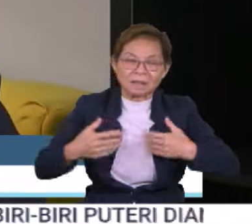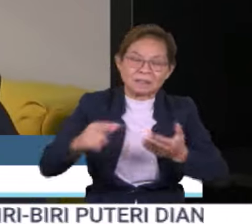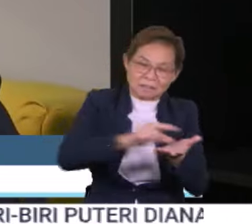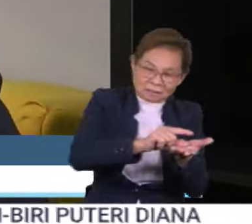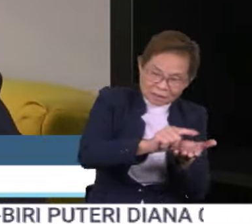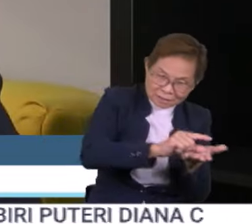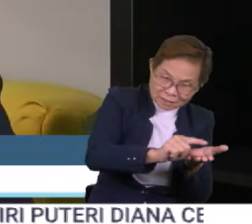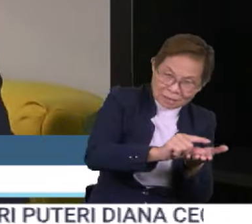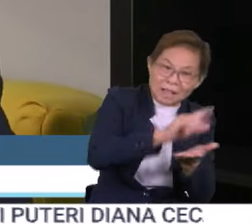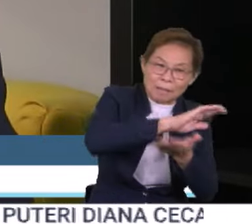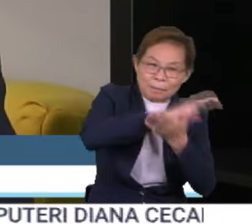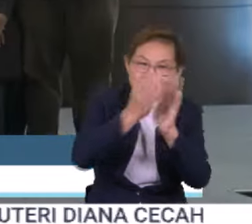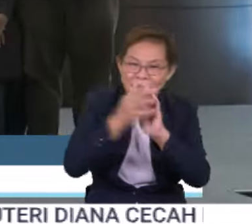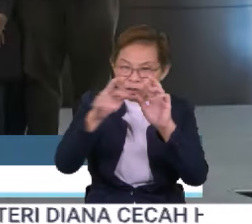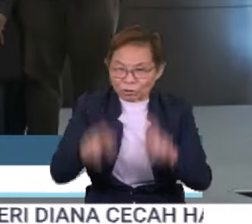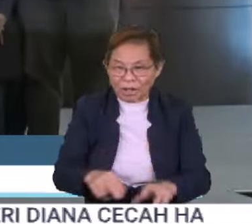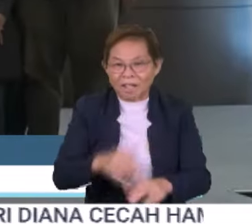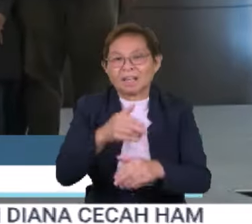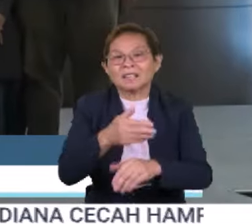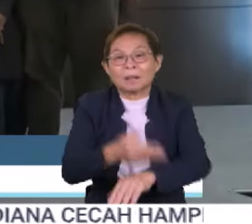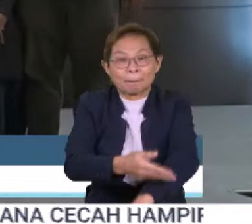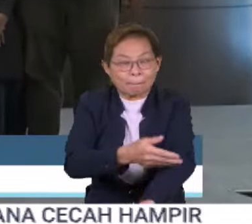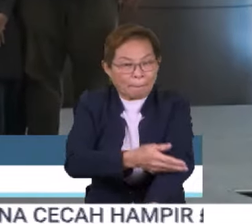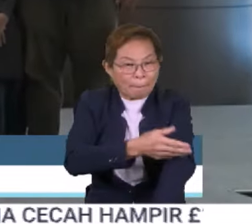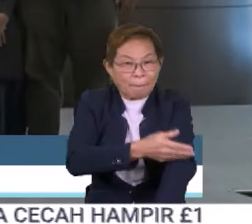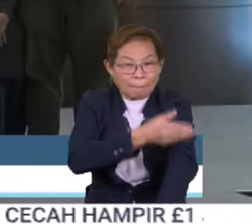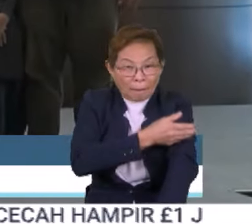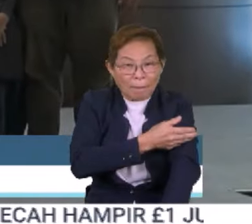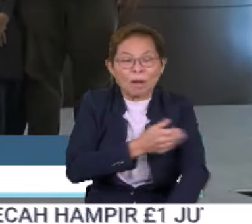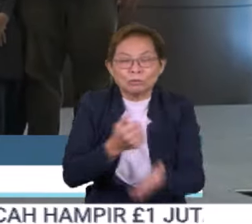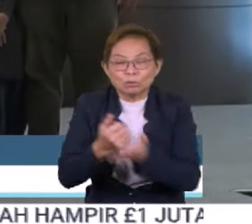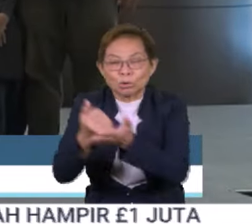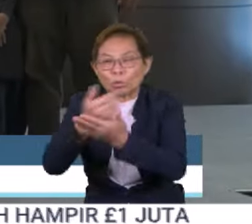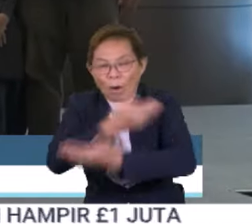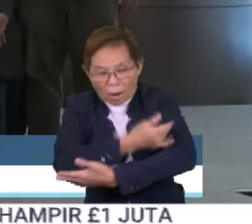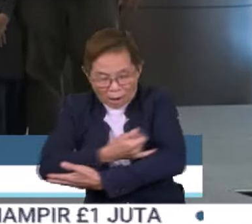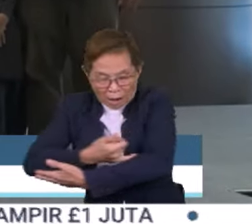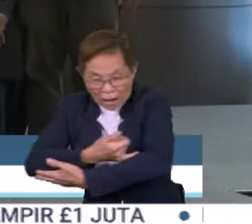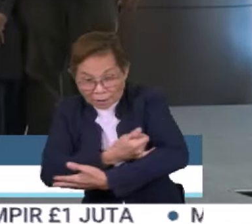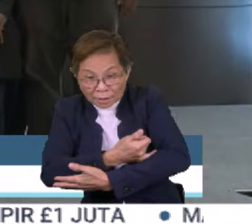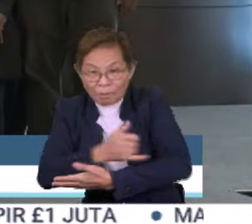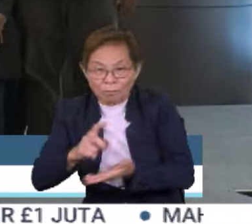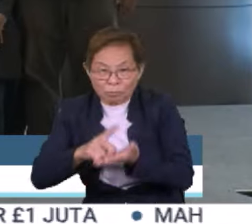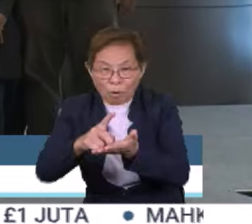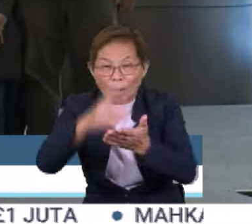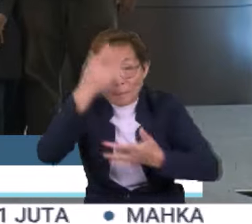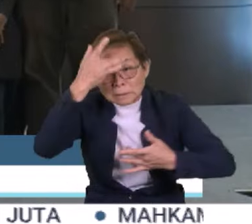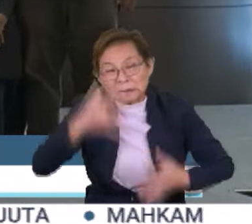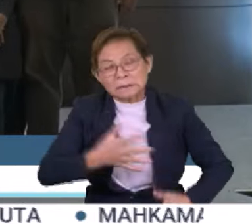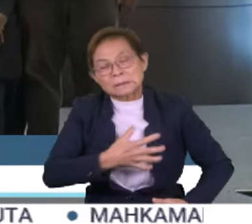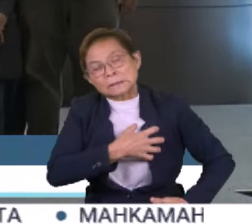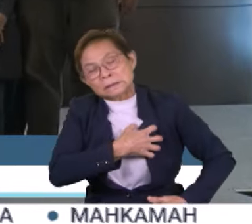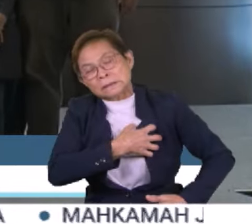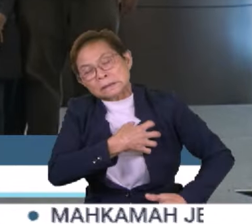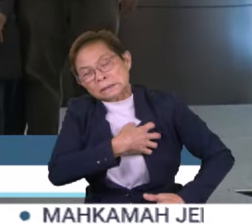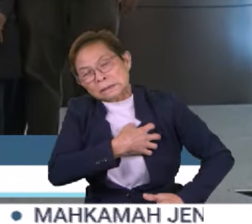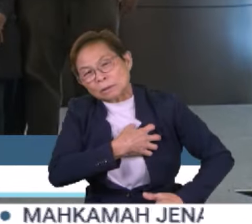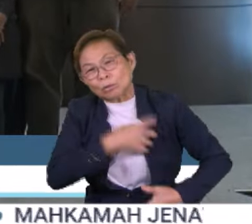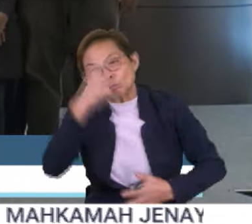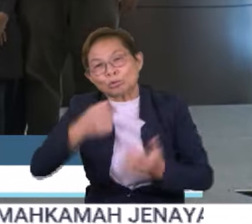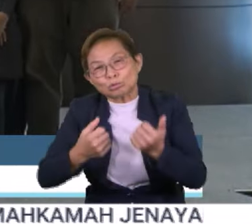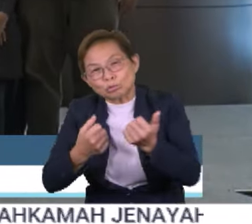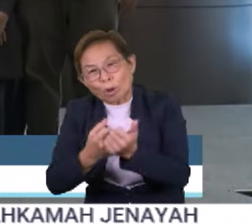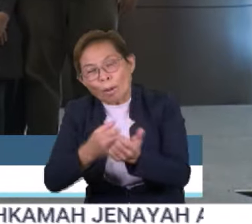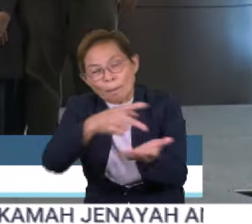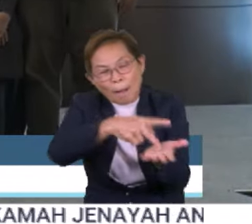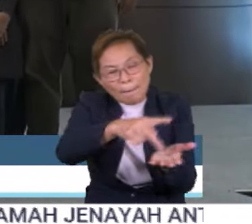pendapatan dan menjadi rakyat yang produktif untuk. Selain menyantuni anak yatim, sumbangan turut disalurkan kepada pesakit jantung kongenital bagi menampung